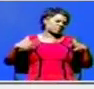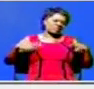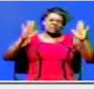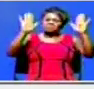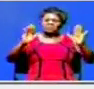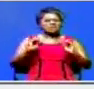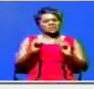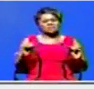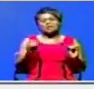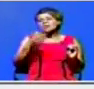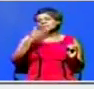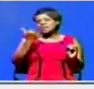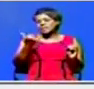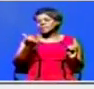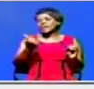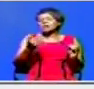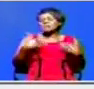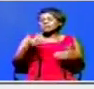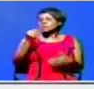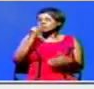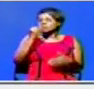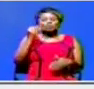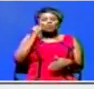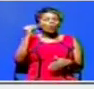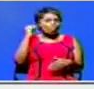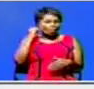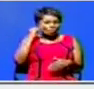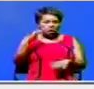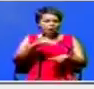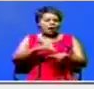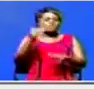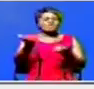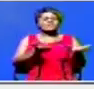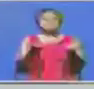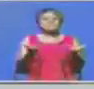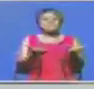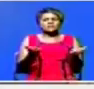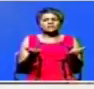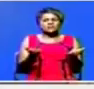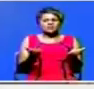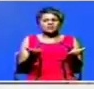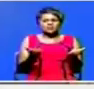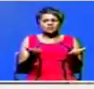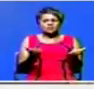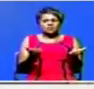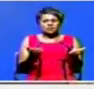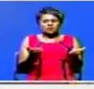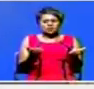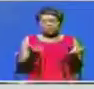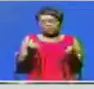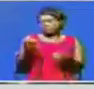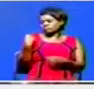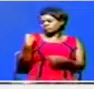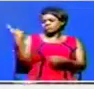necessity. So people choose not to. And it affects business one way or another. Anavyosimulia, siku za